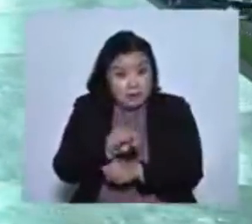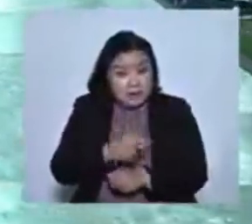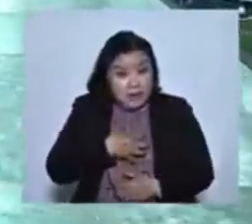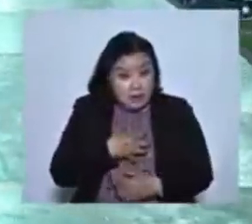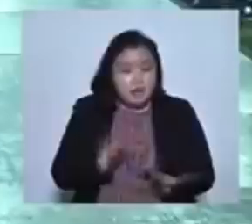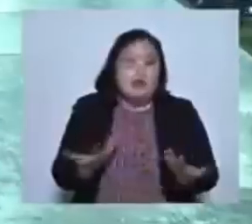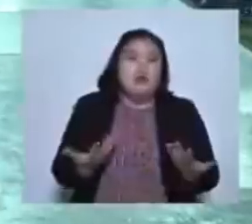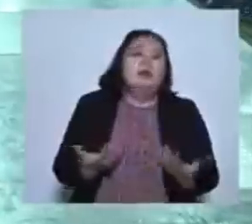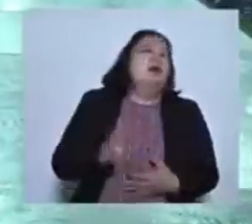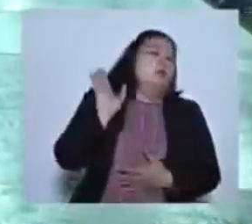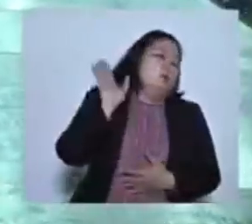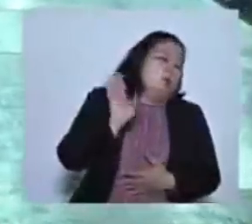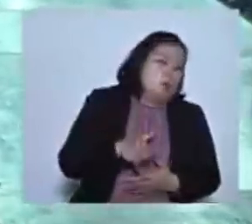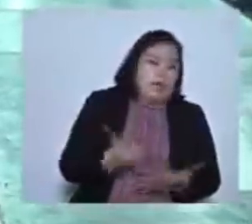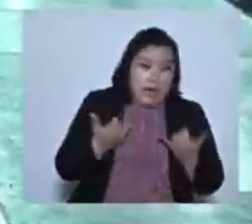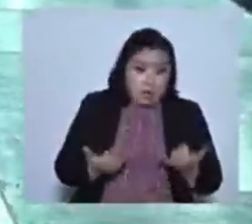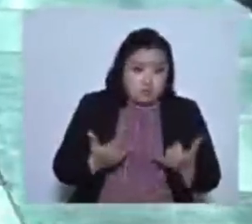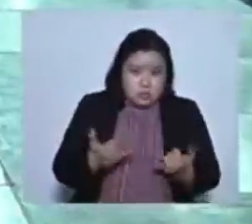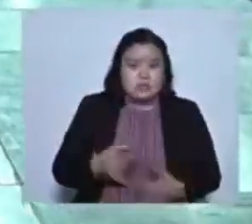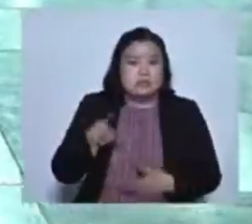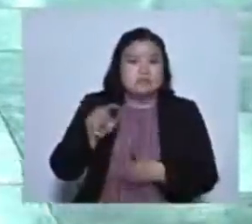เอา24ก่อนให้ได้ก่อน